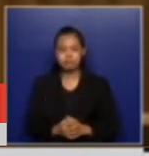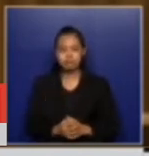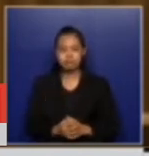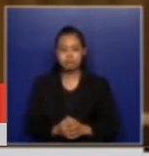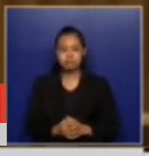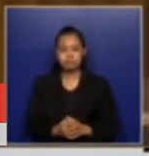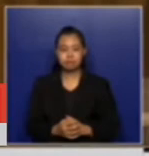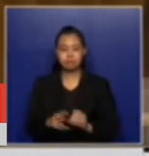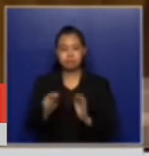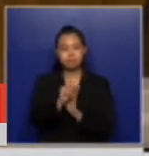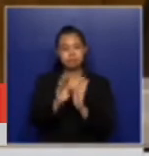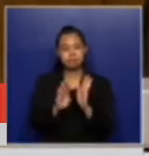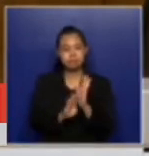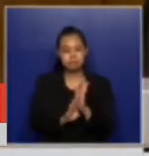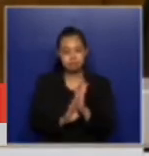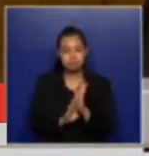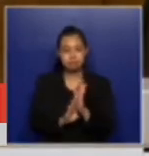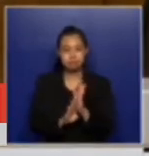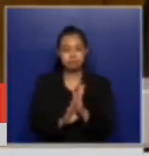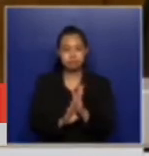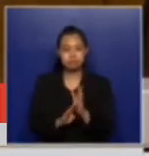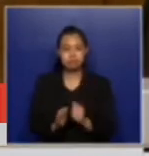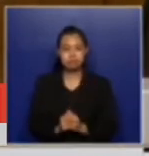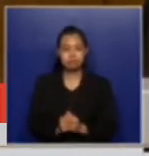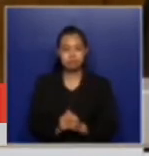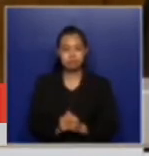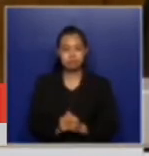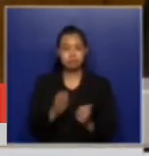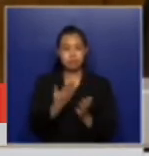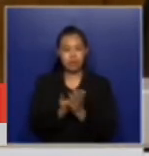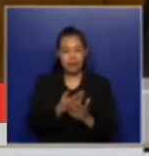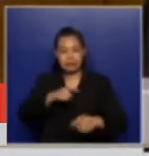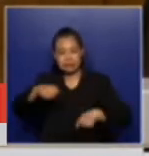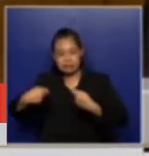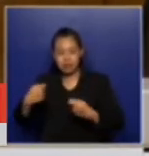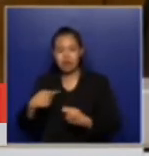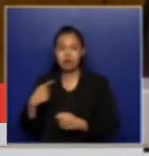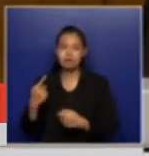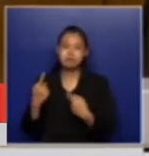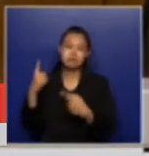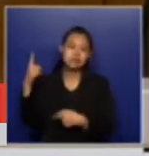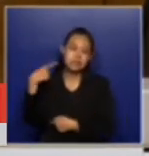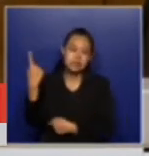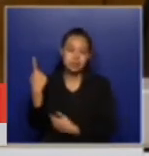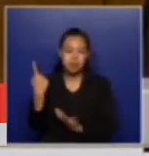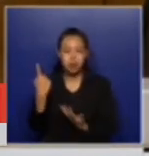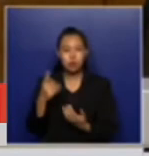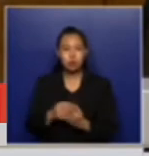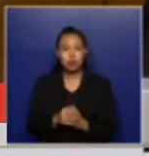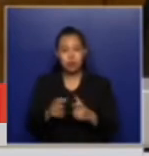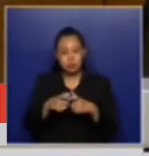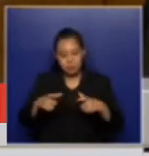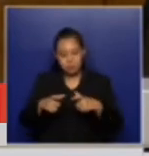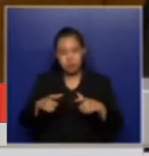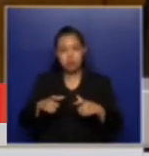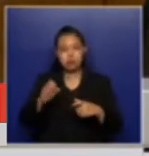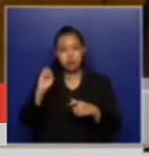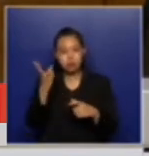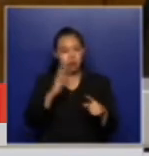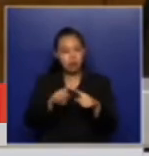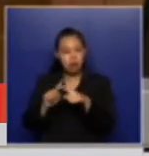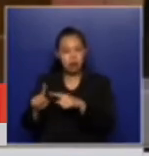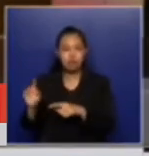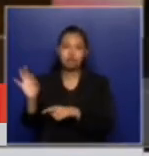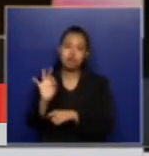ไม่อยากจะเห็นนโยบายแจกเงินไปเที่ยวนะรวมไปถึงบัตรสวัสดิการต่างๆ